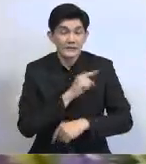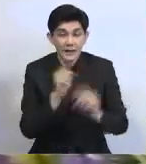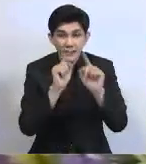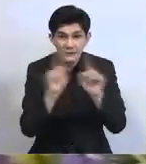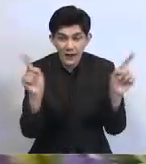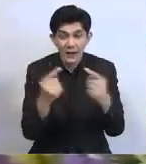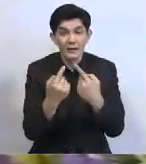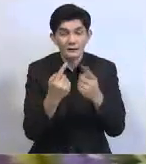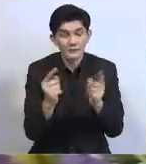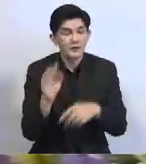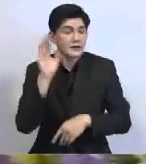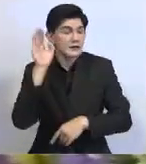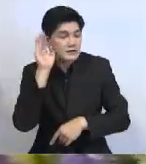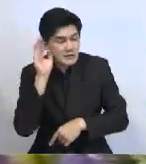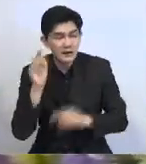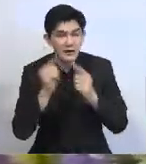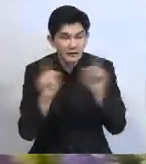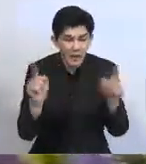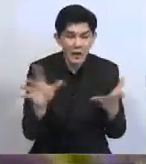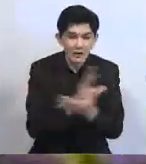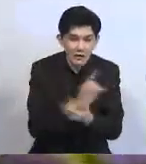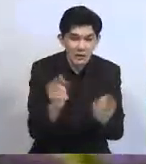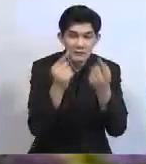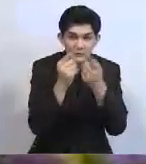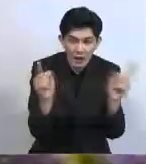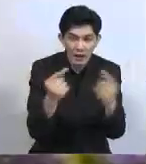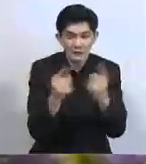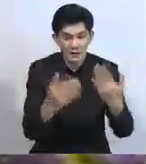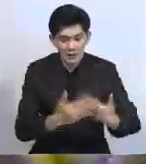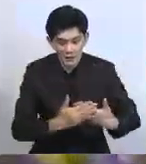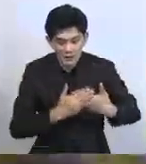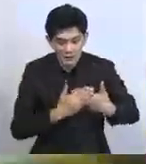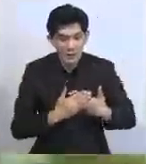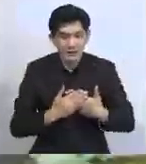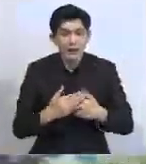าต่างความเชื่อและต่างวัฒนธรรมแต่ความรักของ